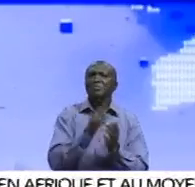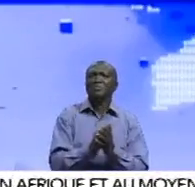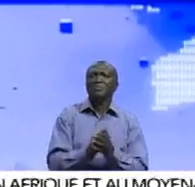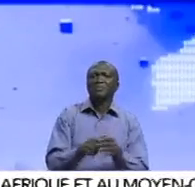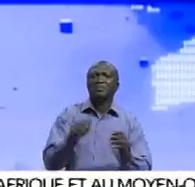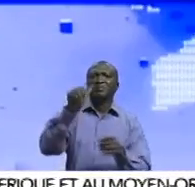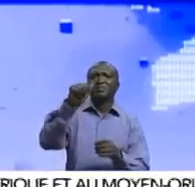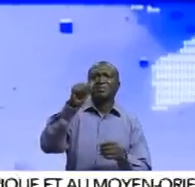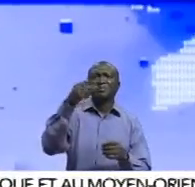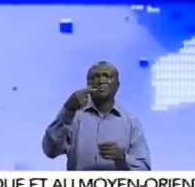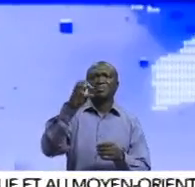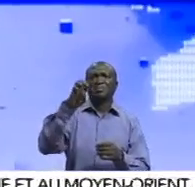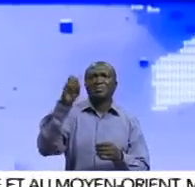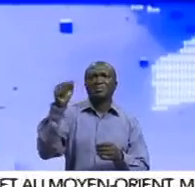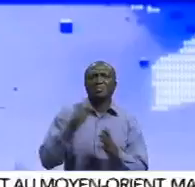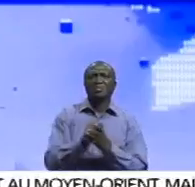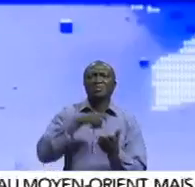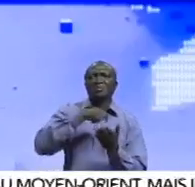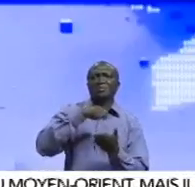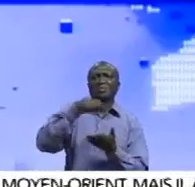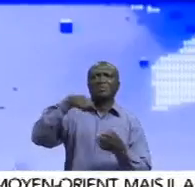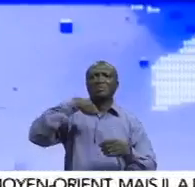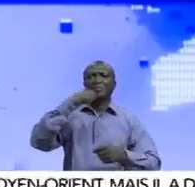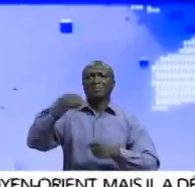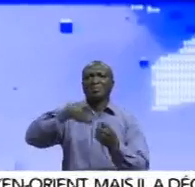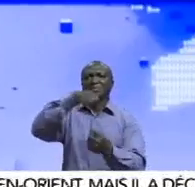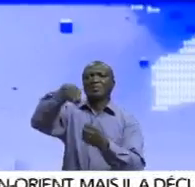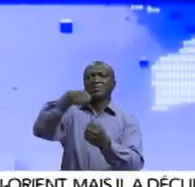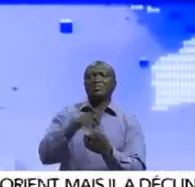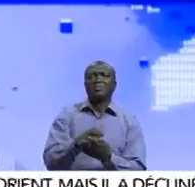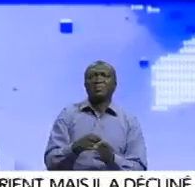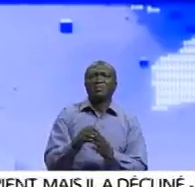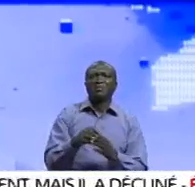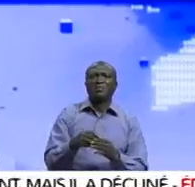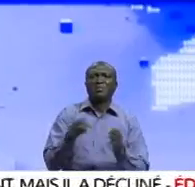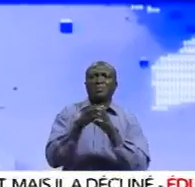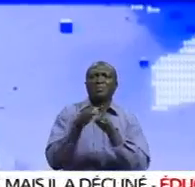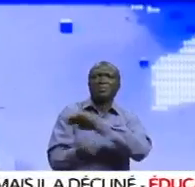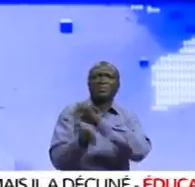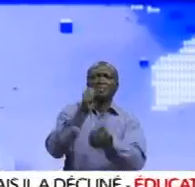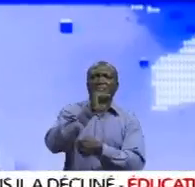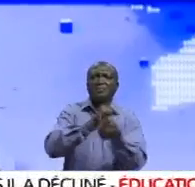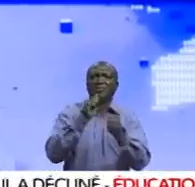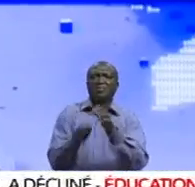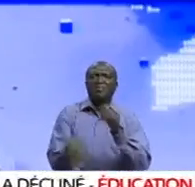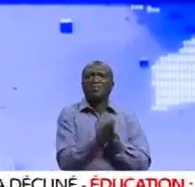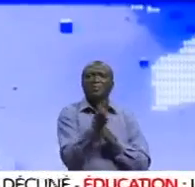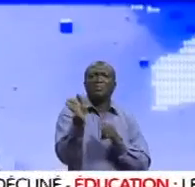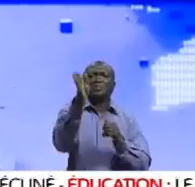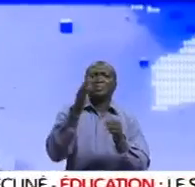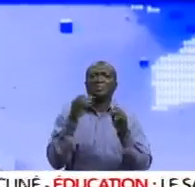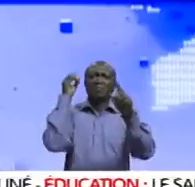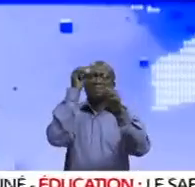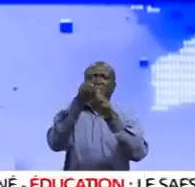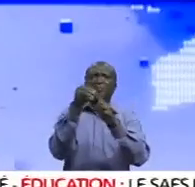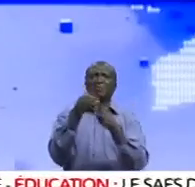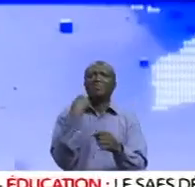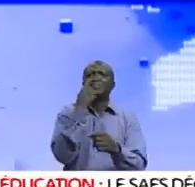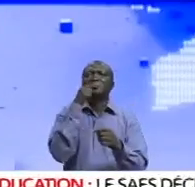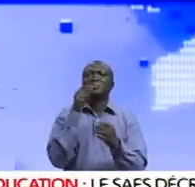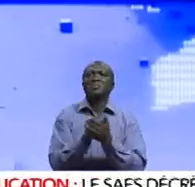sénégalaise pour la promotion du tourisme a été pointée du loi pour son laxisme et en détournement d'objectif qui lui qui lui été assigné voici le